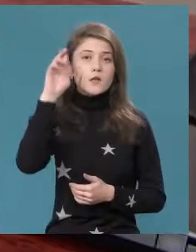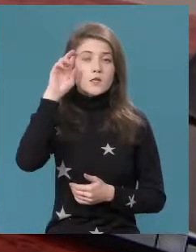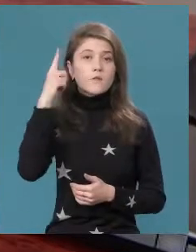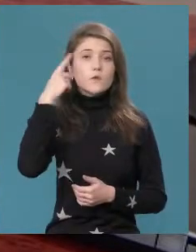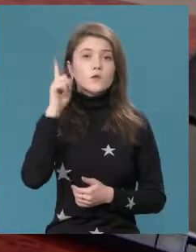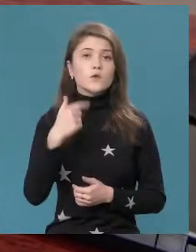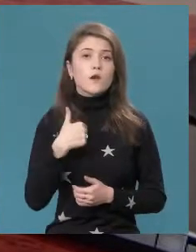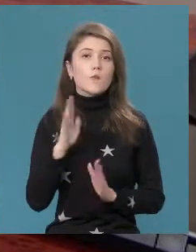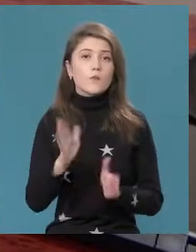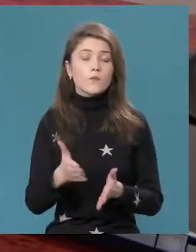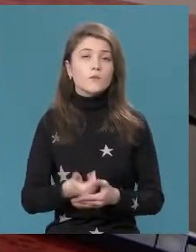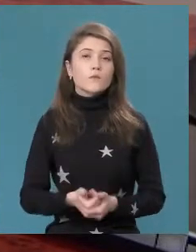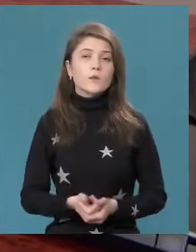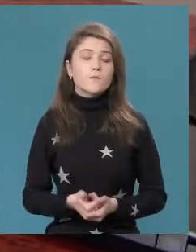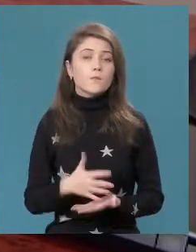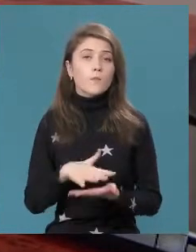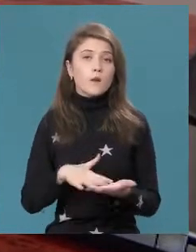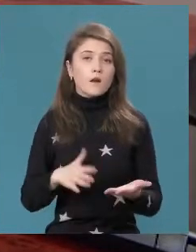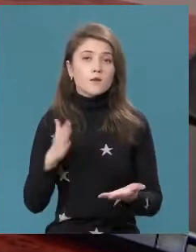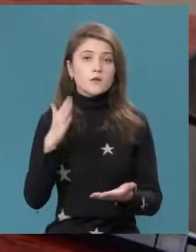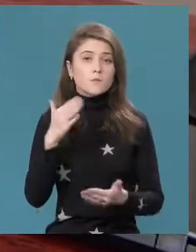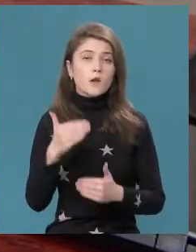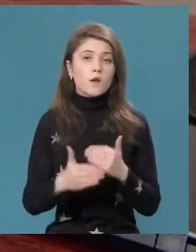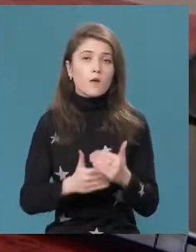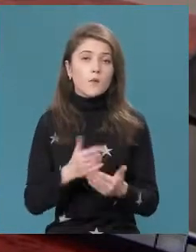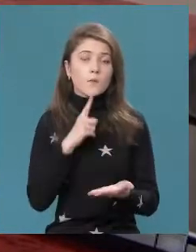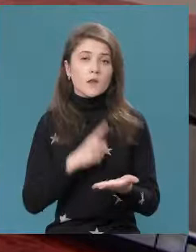буду подальшими кроками підтверджувати це